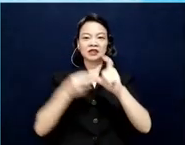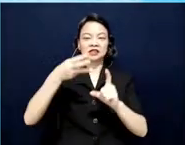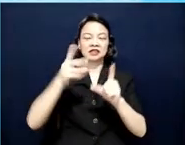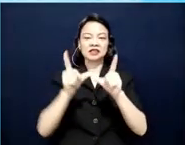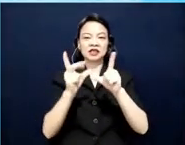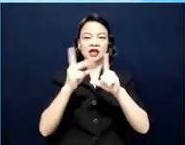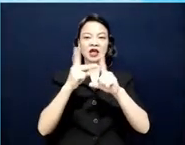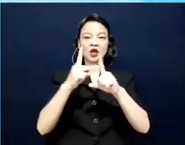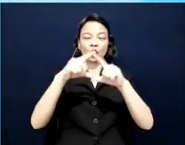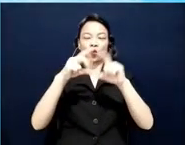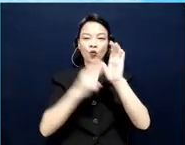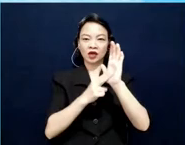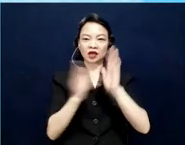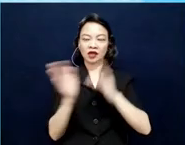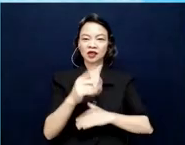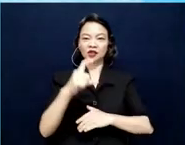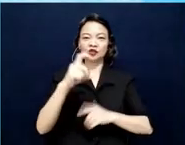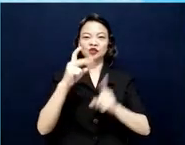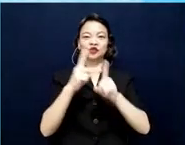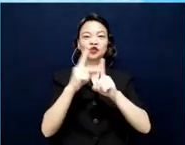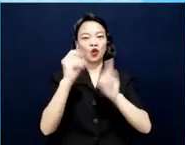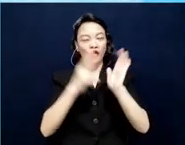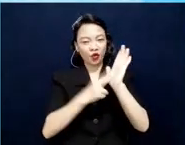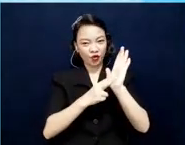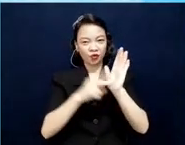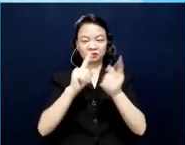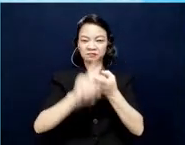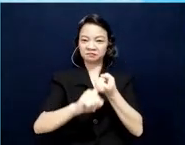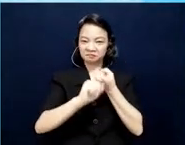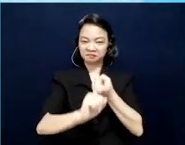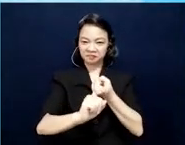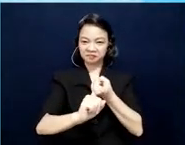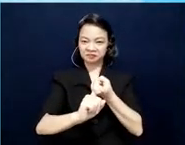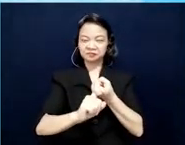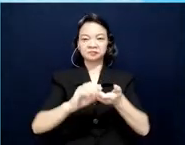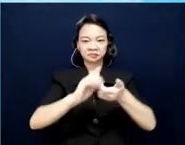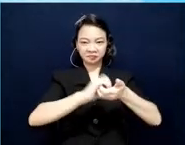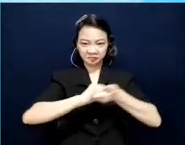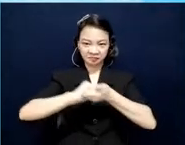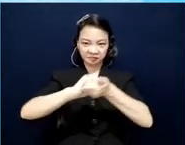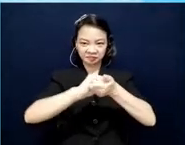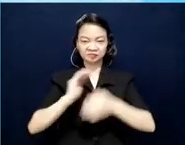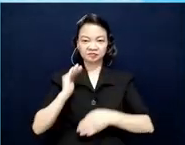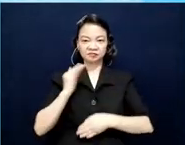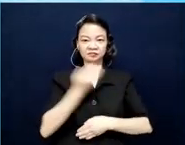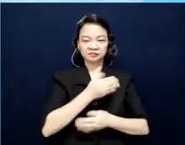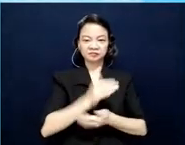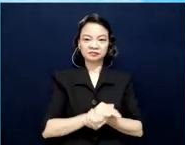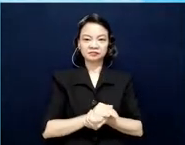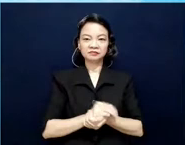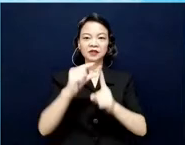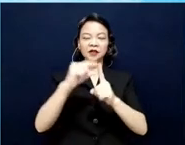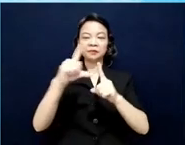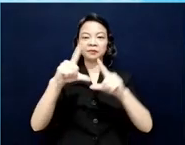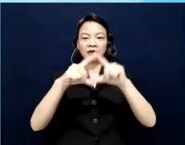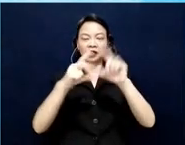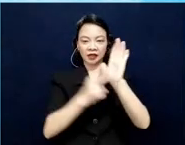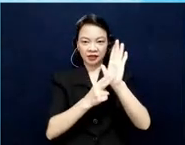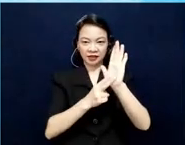Indonesia. Lalu mitra-mitra kami juga mungkin ada di sini dari Mitra Plan untuk pelaksanaan Young Health